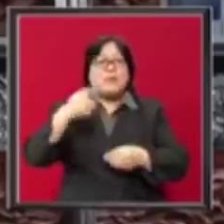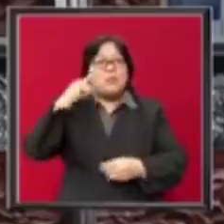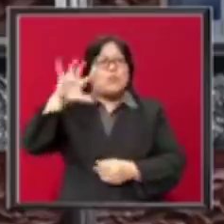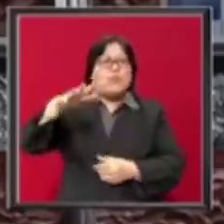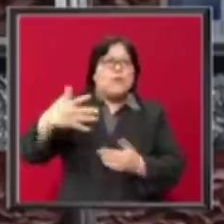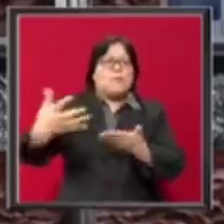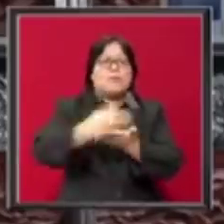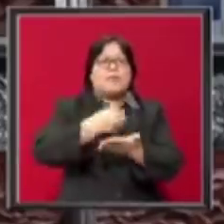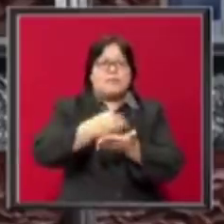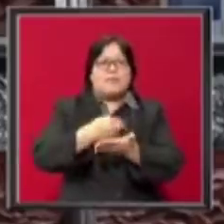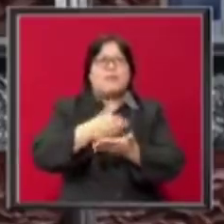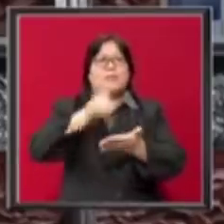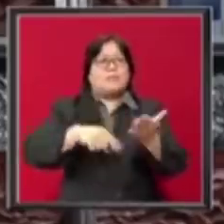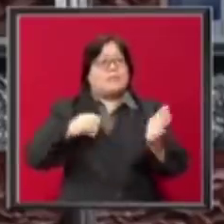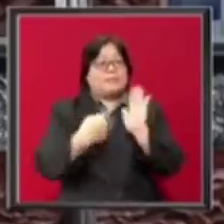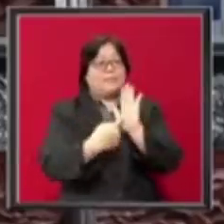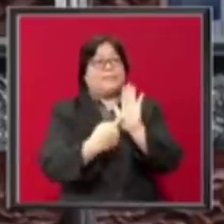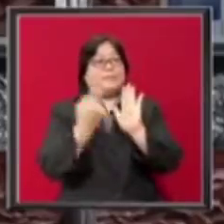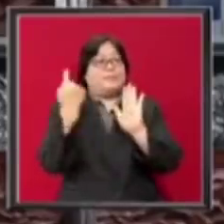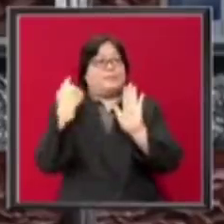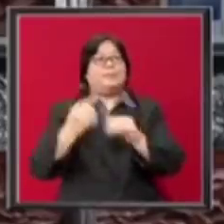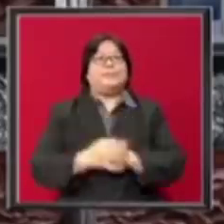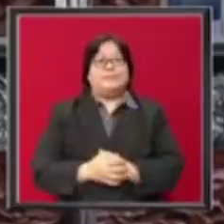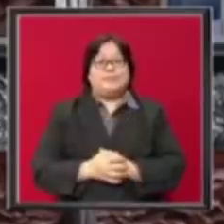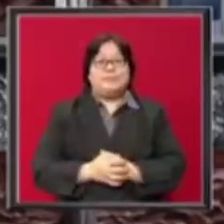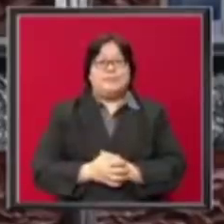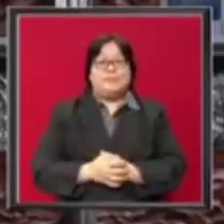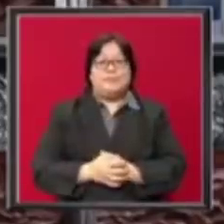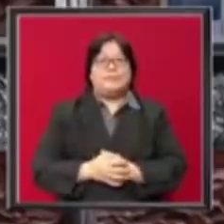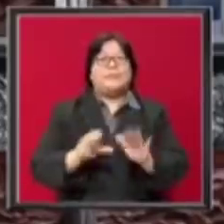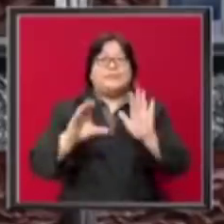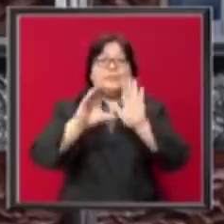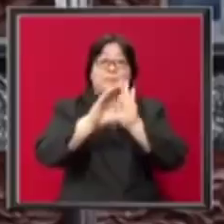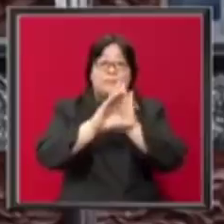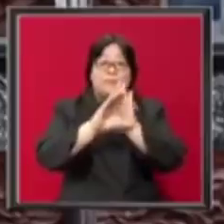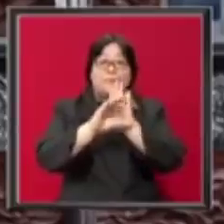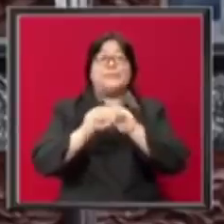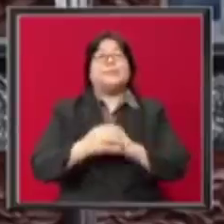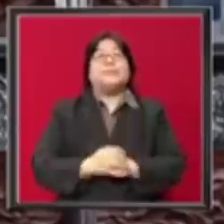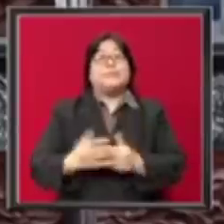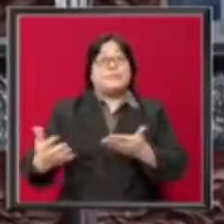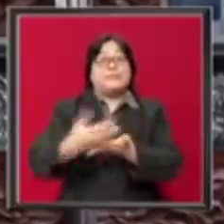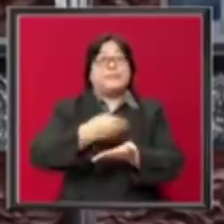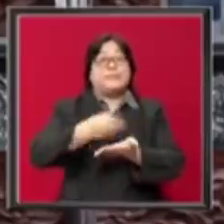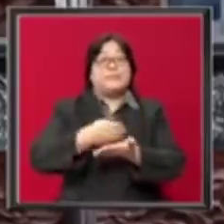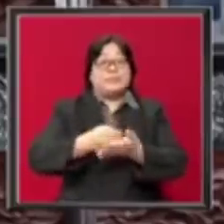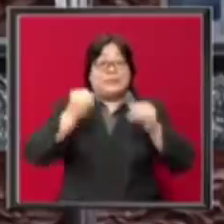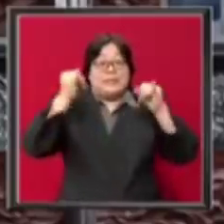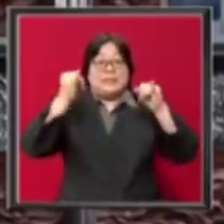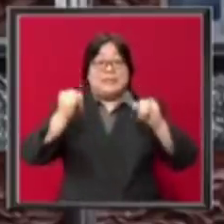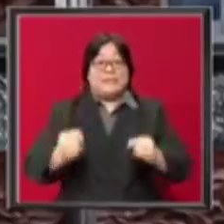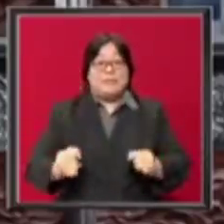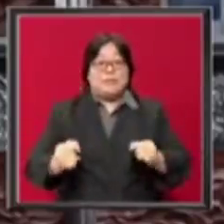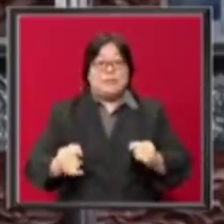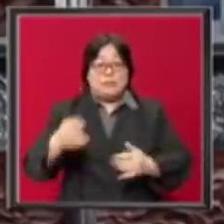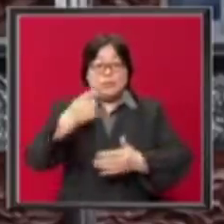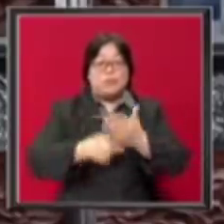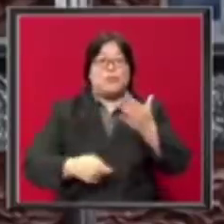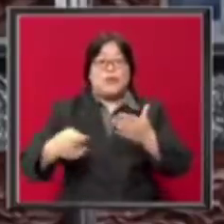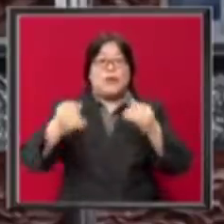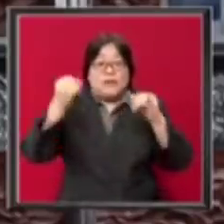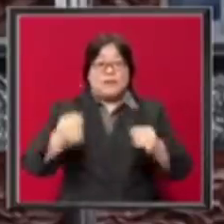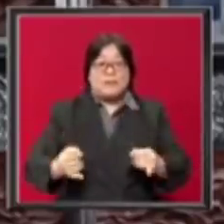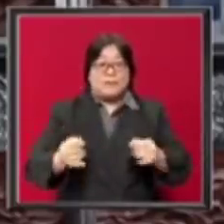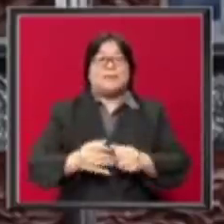pendapatan seperti mana yang saya buktikan tadi. Kita ambil umpamanya pendapatan individu, cukai